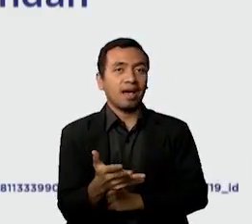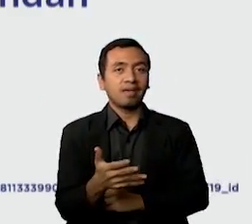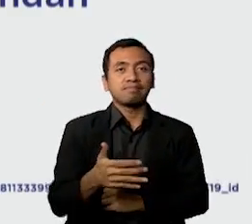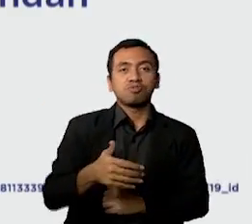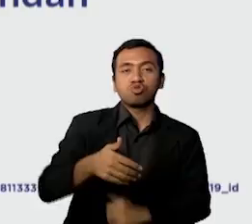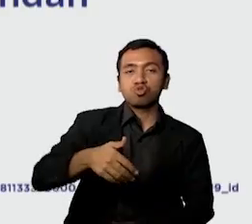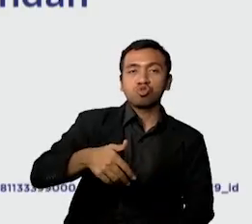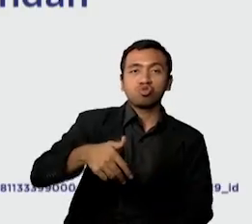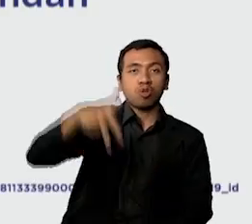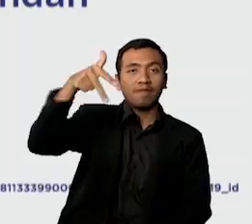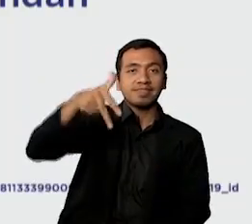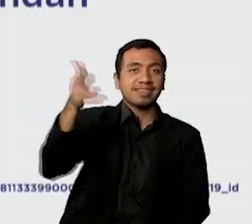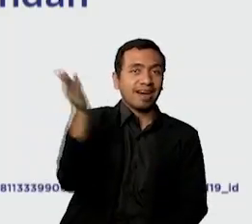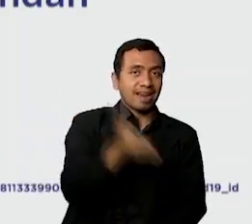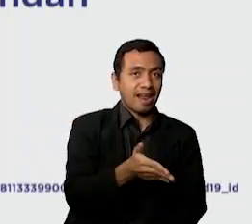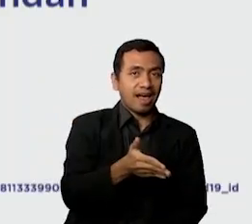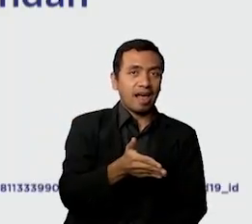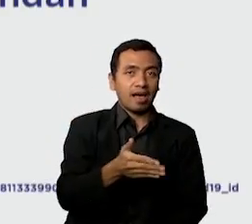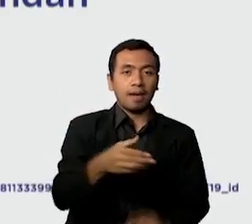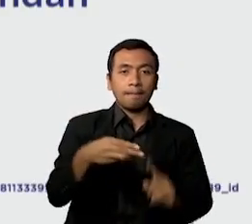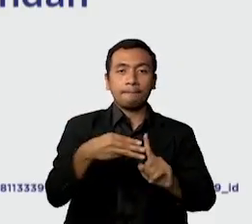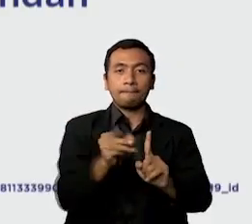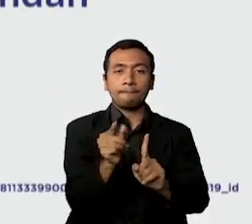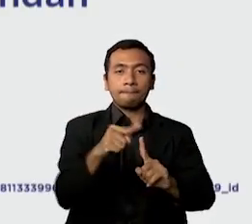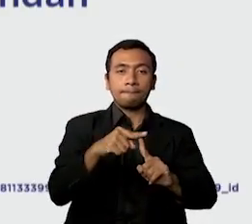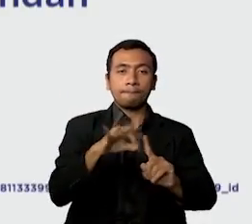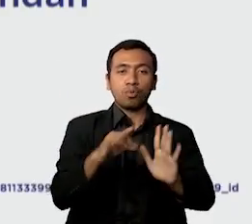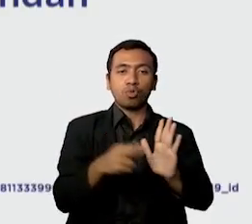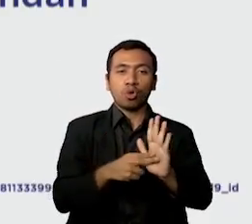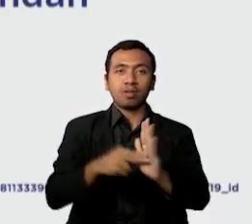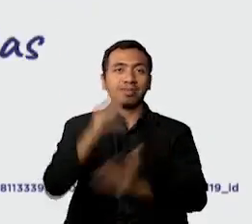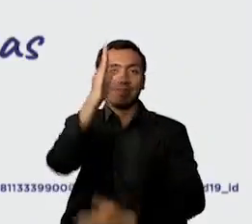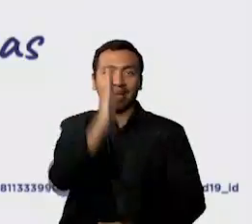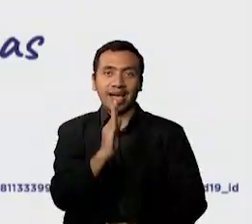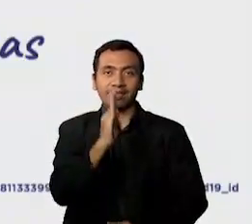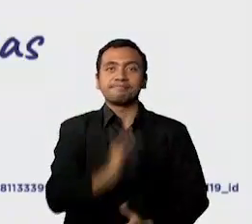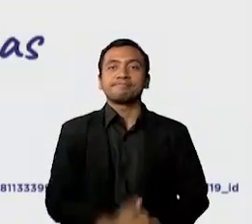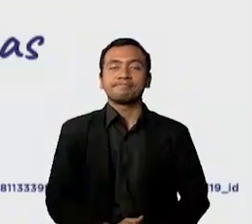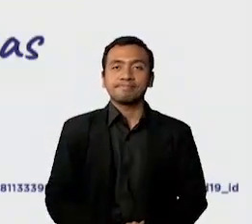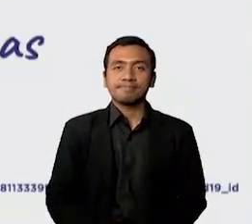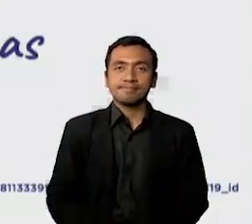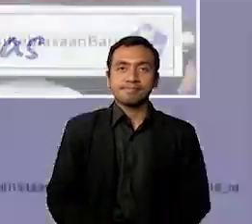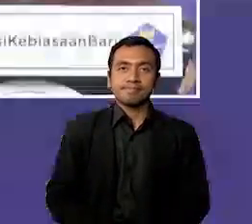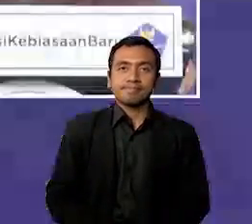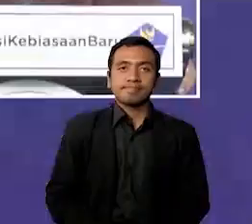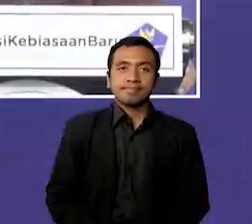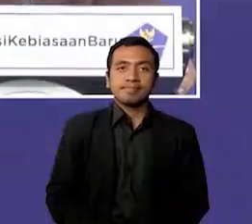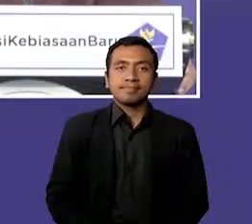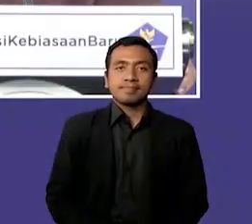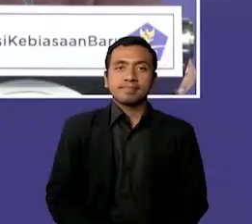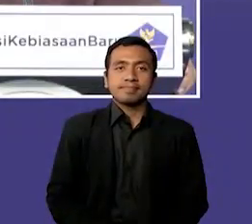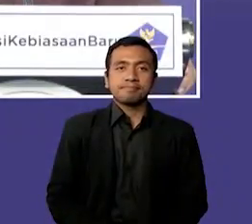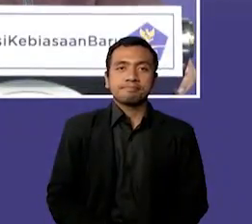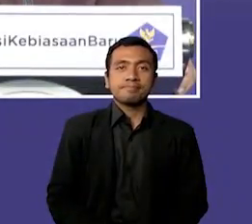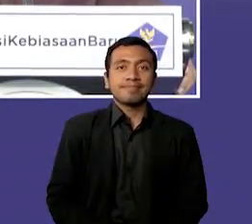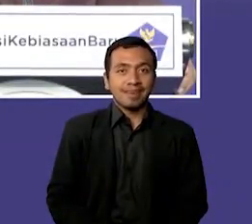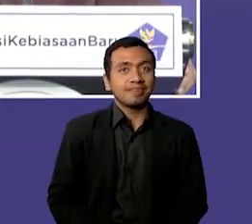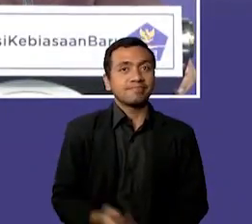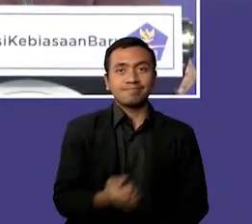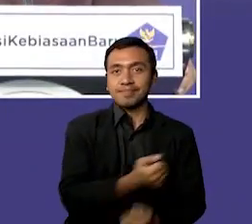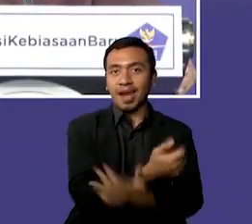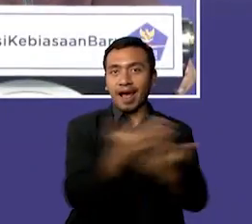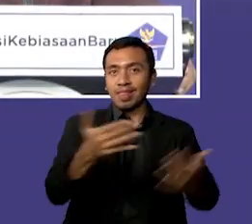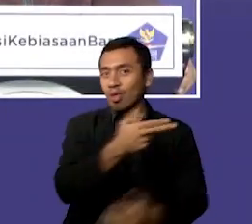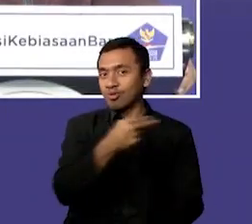Provinsi Sulawesi Tenggara, Kabupaten Buton Tengah. Sekali lagi saya ingin mengingatkan kepada seluruh masyarakat